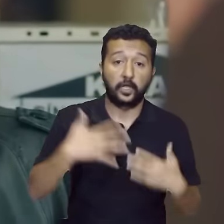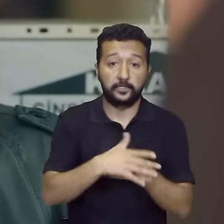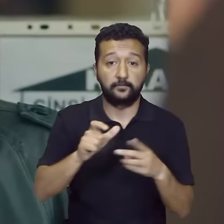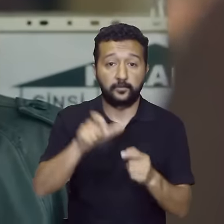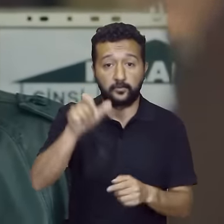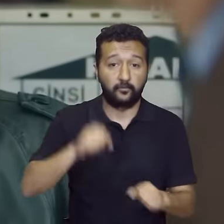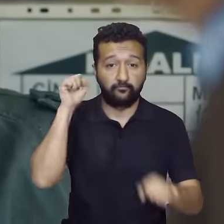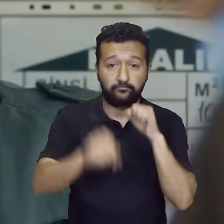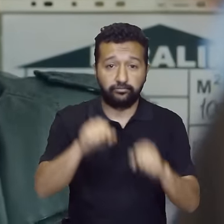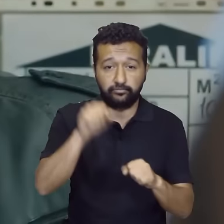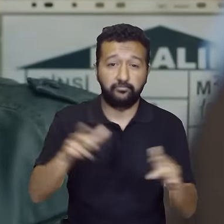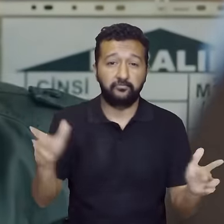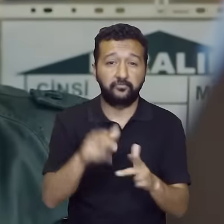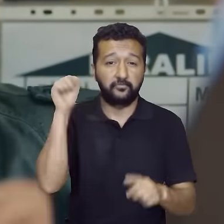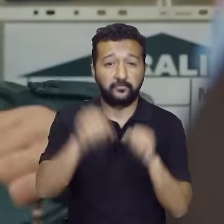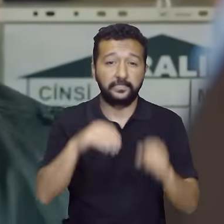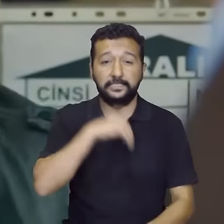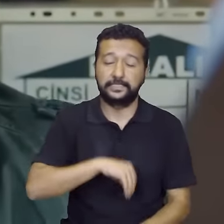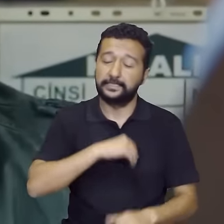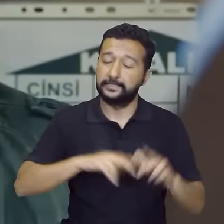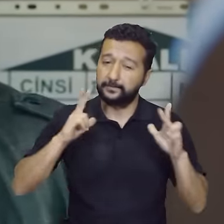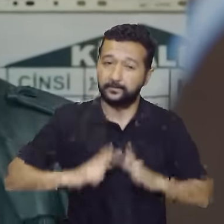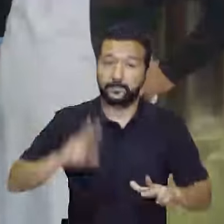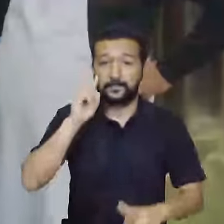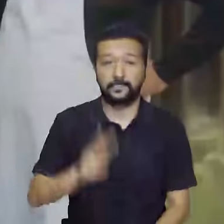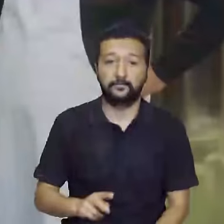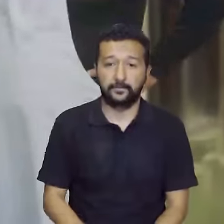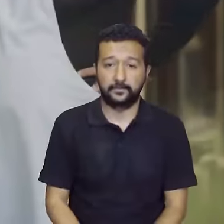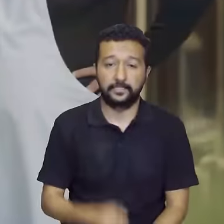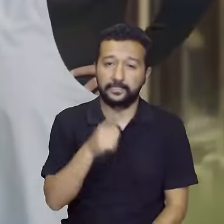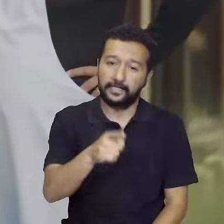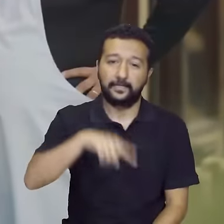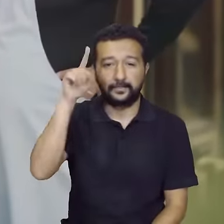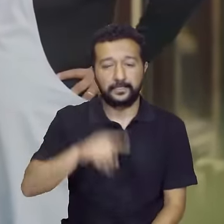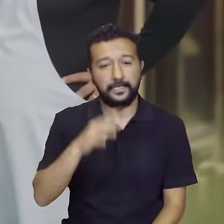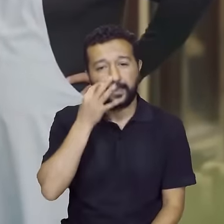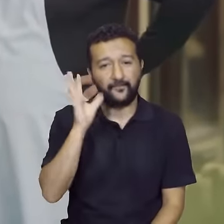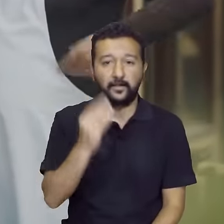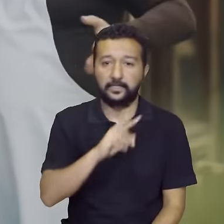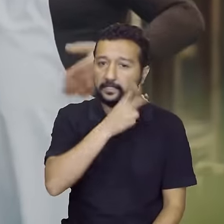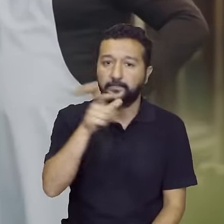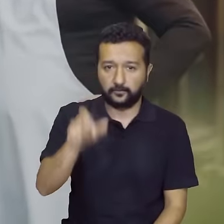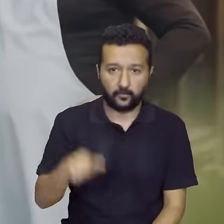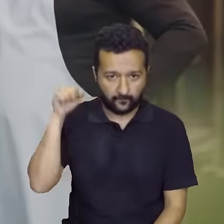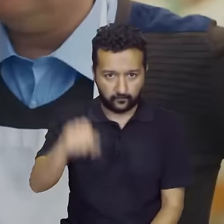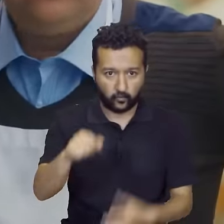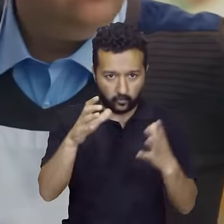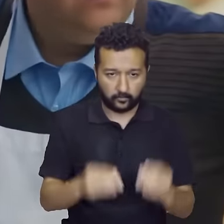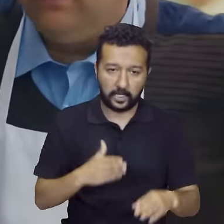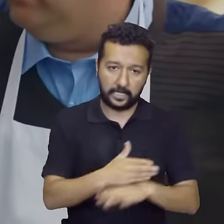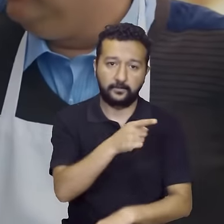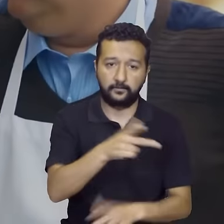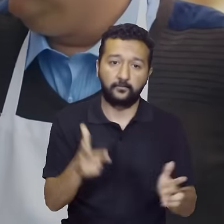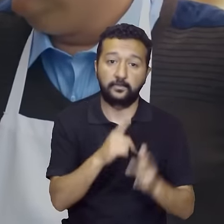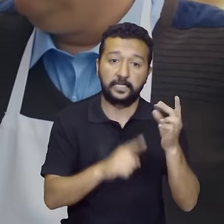Şener'i ne güzel dövmedik mi ya? Böyle ağzına ağzına, içimin yağları eridi yemin ediyorum ya. Sana da gün doğdu tabii. Yazık be oğlum, insan öyle vurulur mu ya?